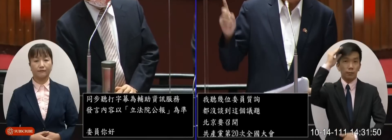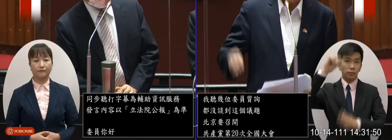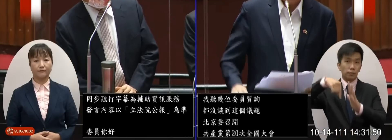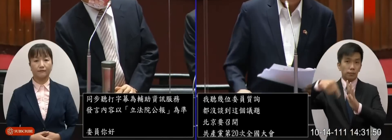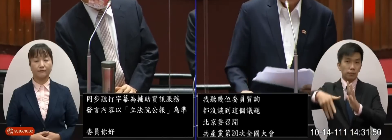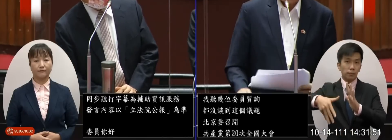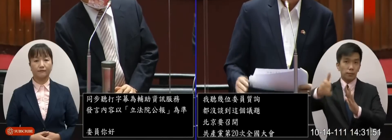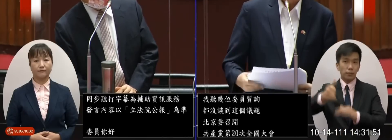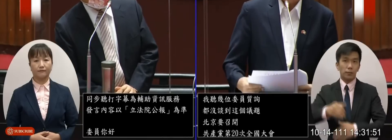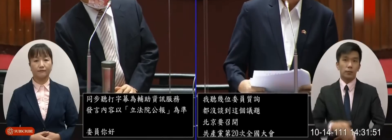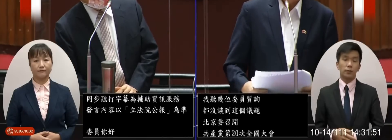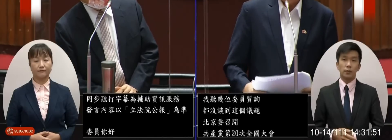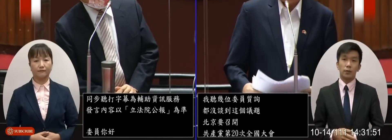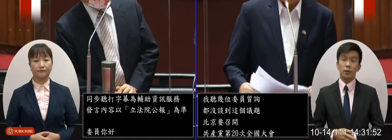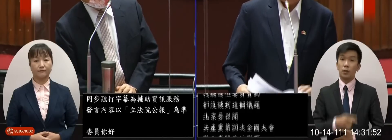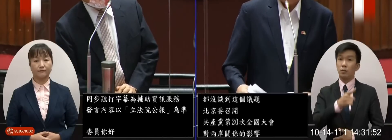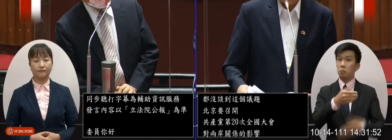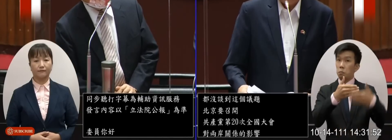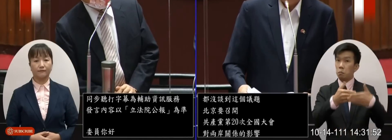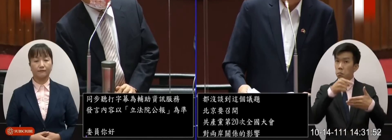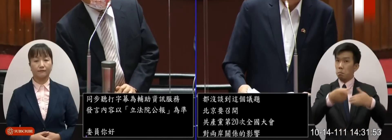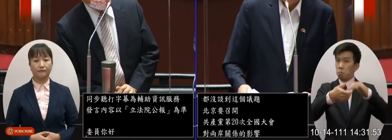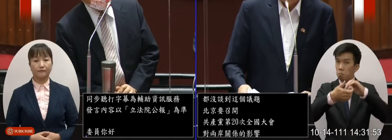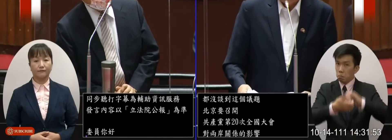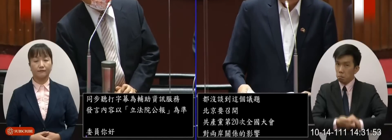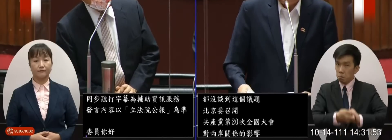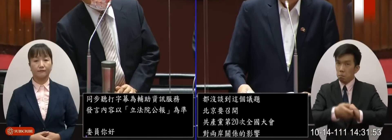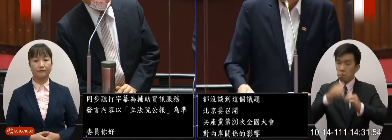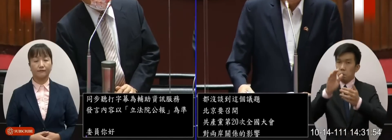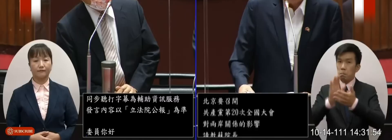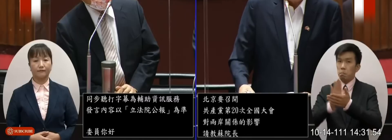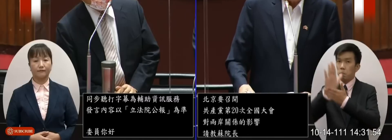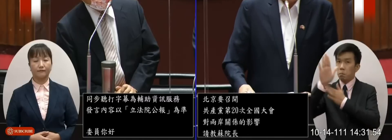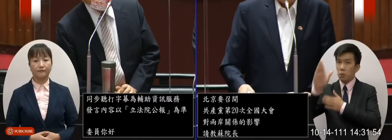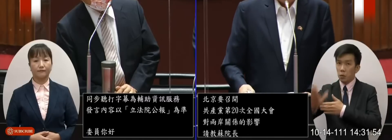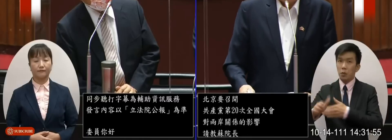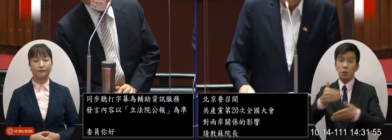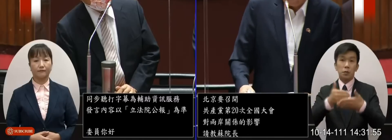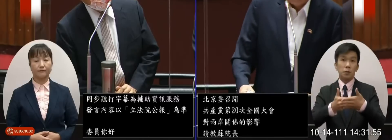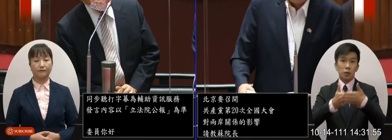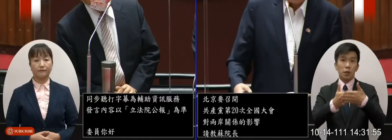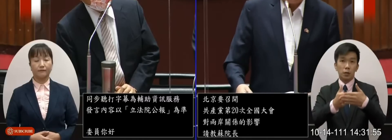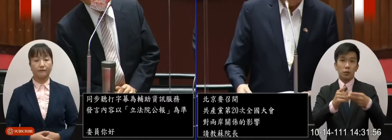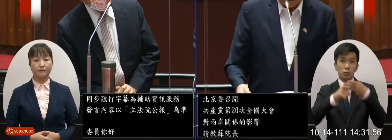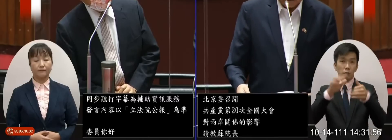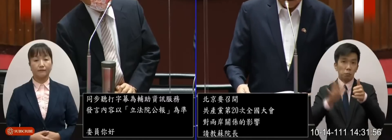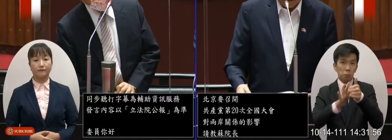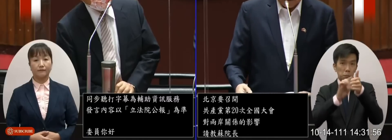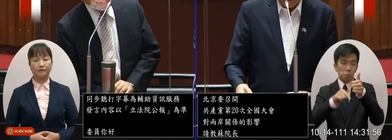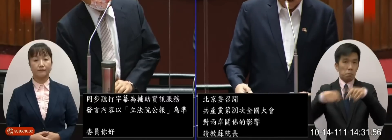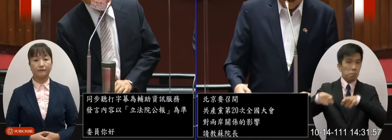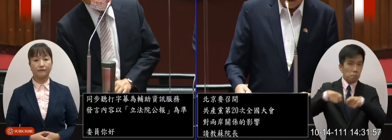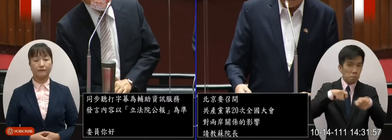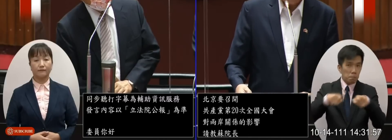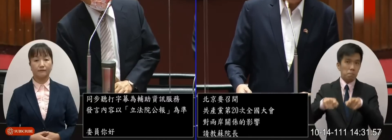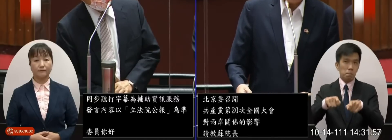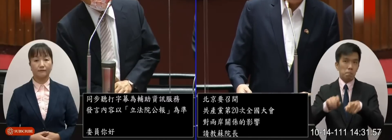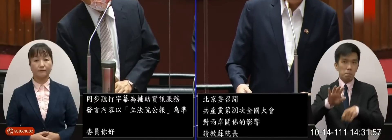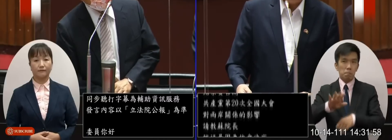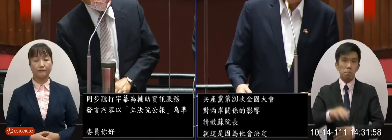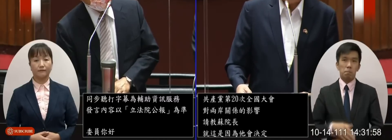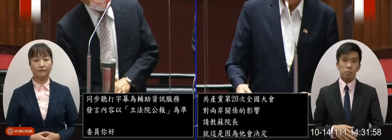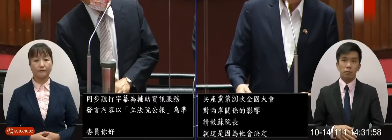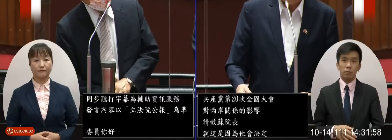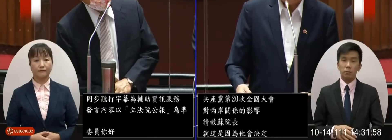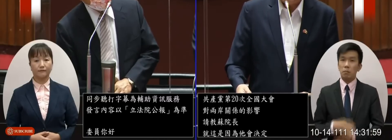是因为他会决定未来中共领导班子权力的布局了，大概习近